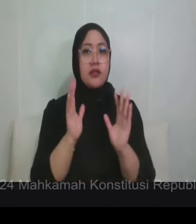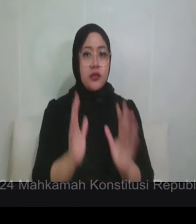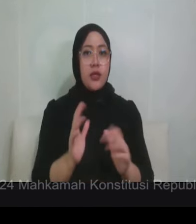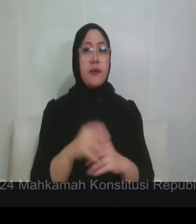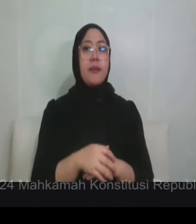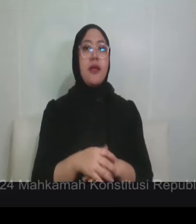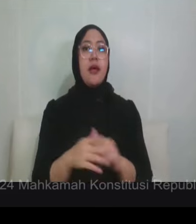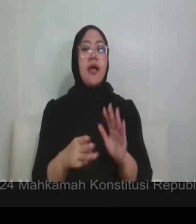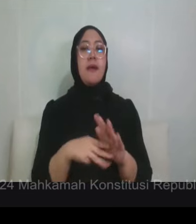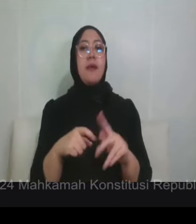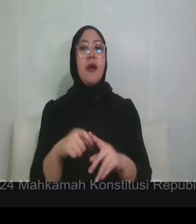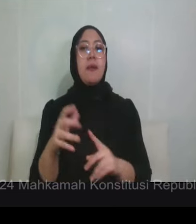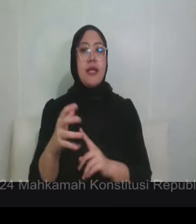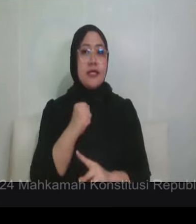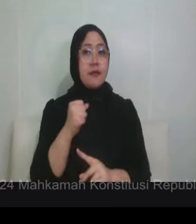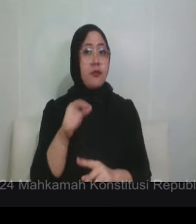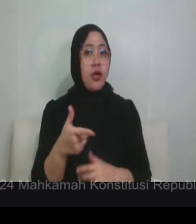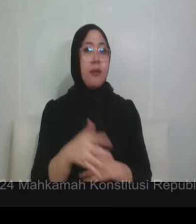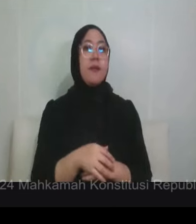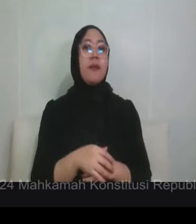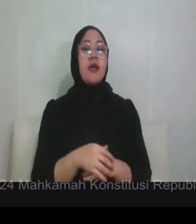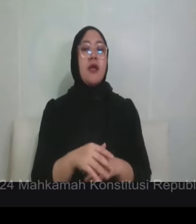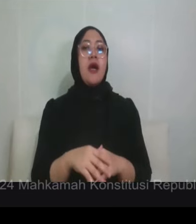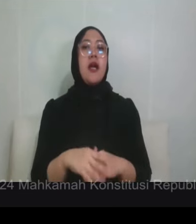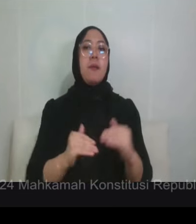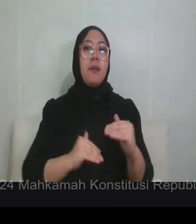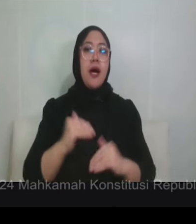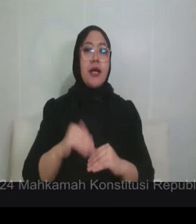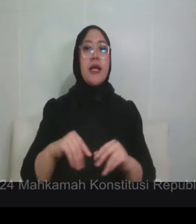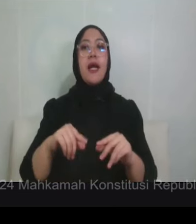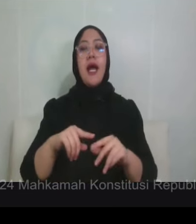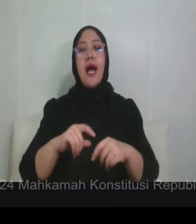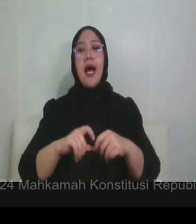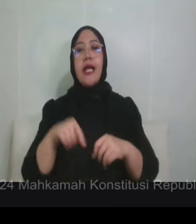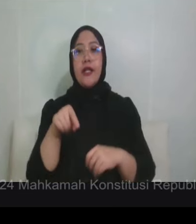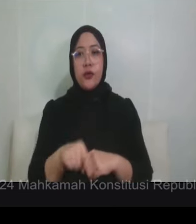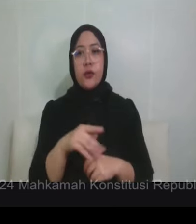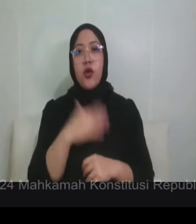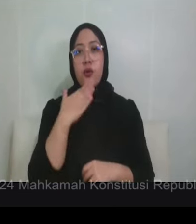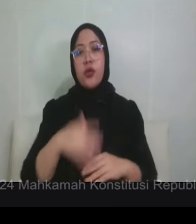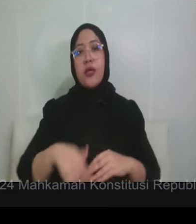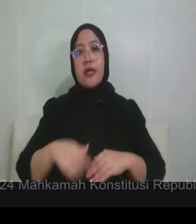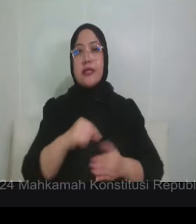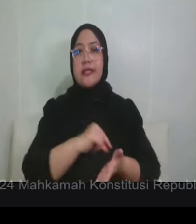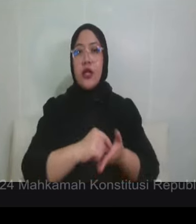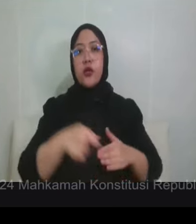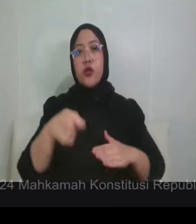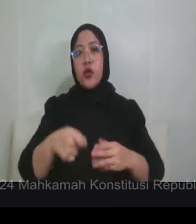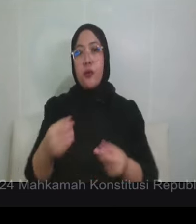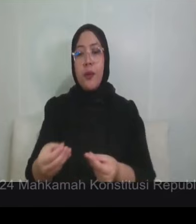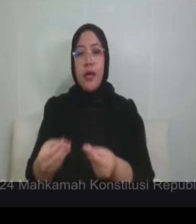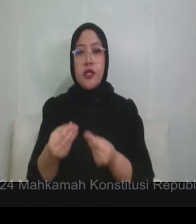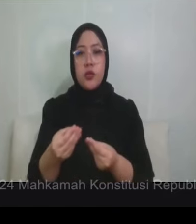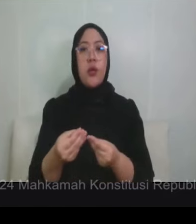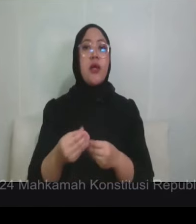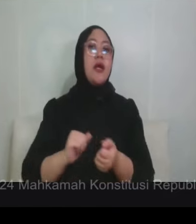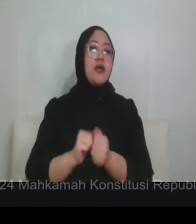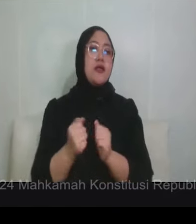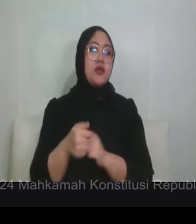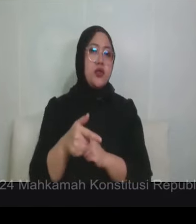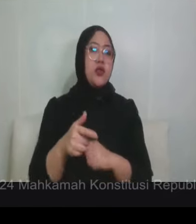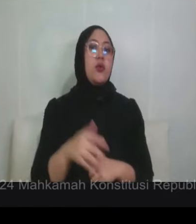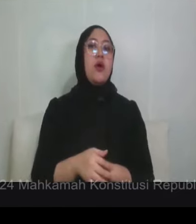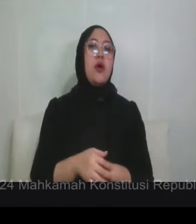berkesimpulan mahkamah berwenang mengadili permohonan aku para pemohon miliki kan hukum untuk mengajukan permohonan aku pokok permohonan para